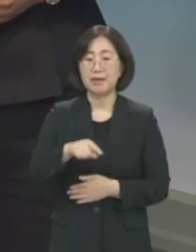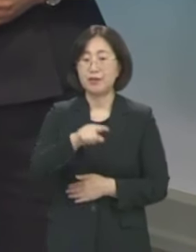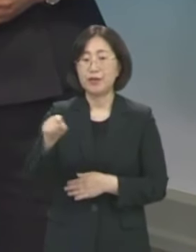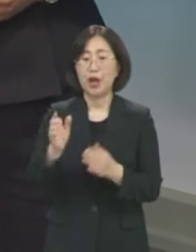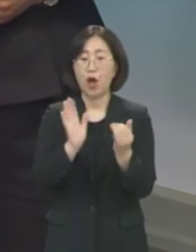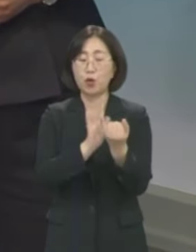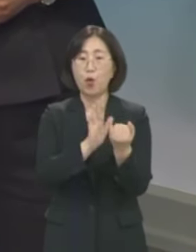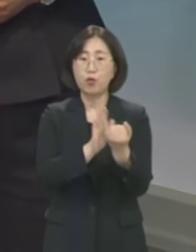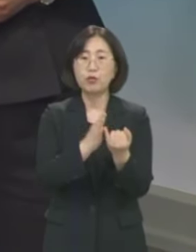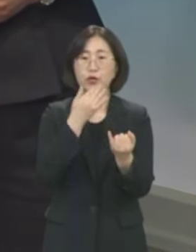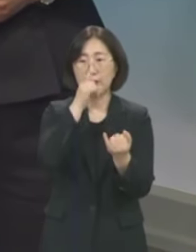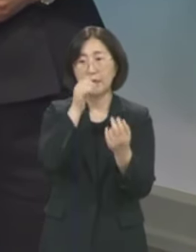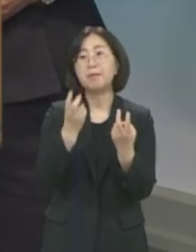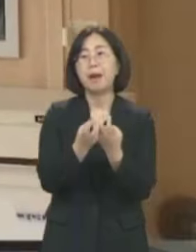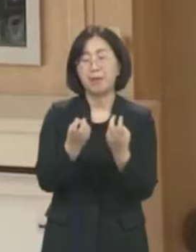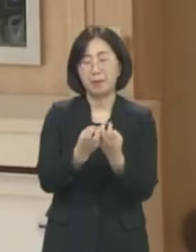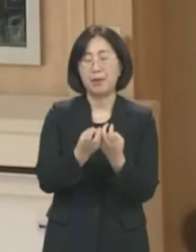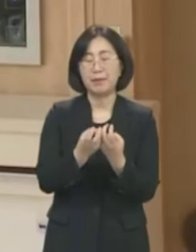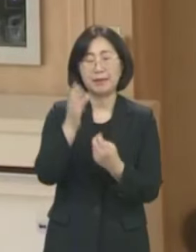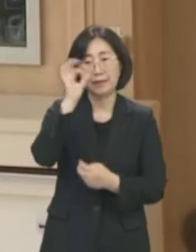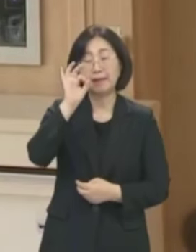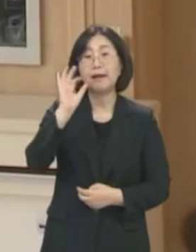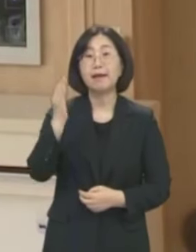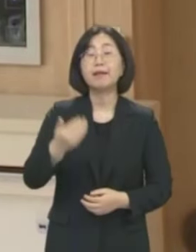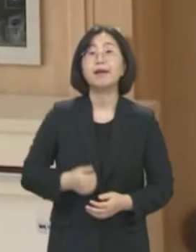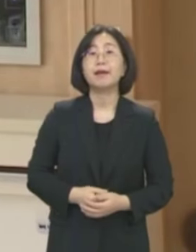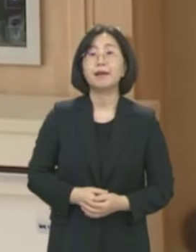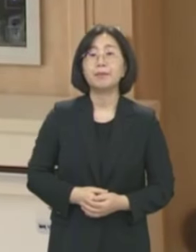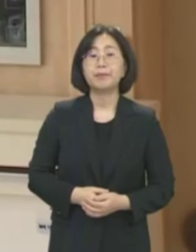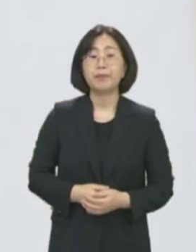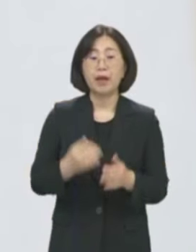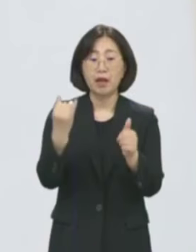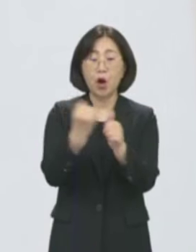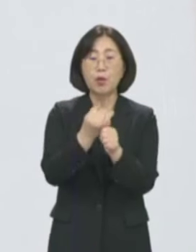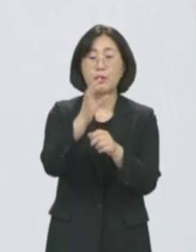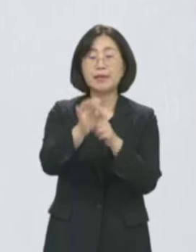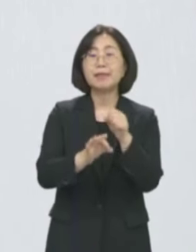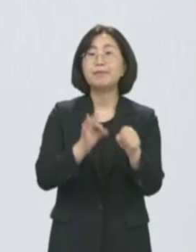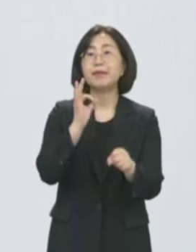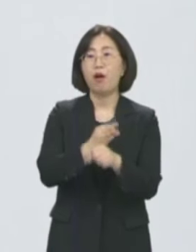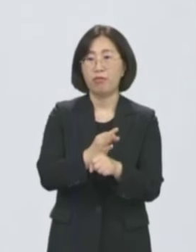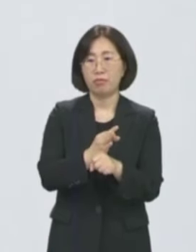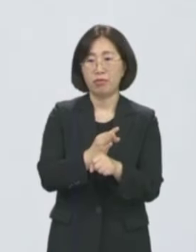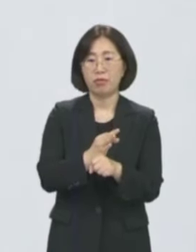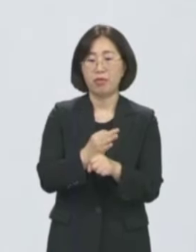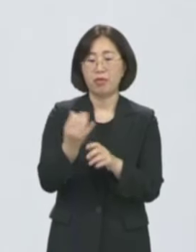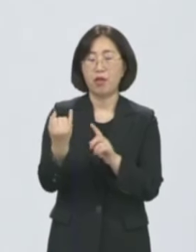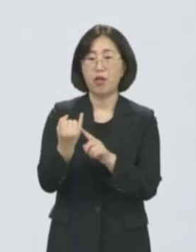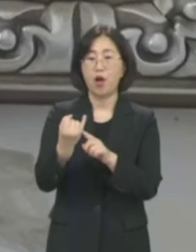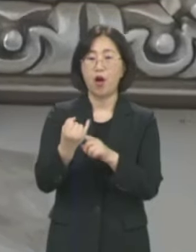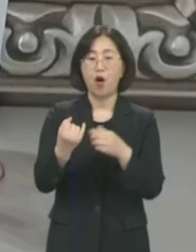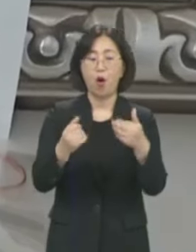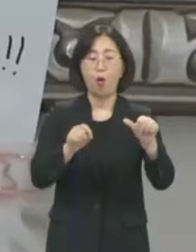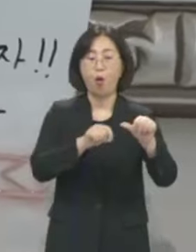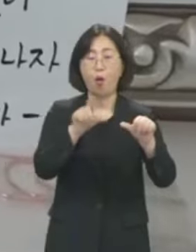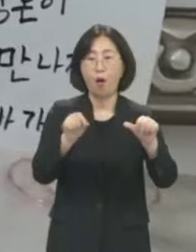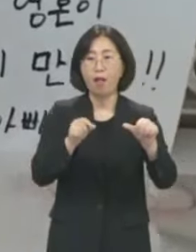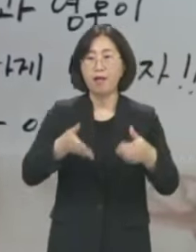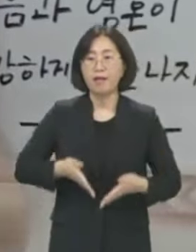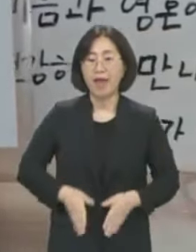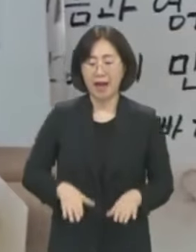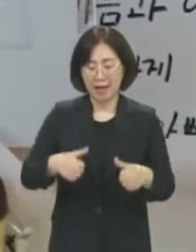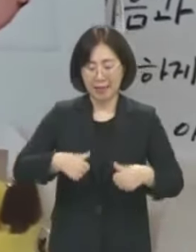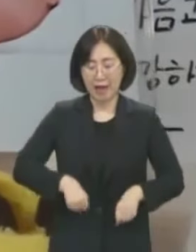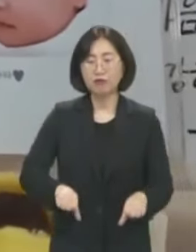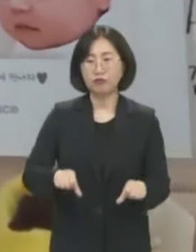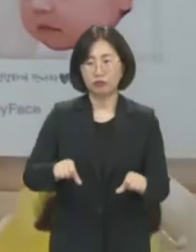방법에 더욱 주목해야 하는 이유입니다. 결혼 10년 차 윤지혜 씨. 지난 5월 태어난 쌍둥이 남매를